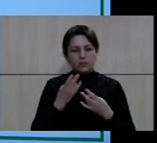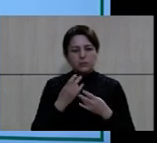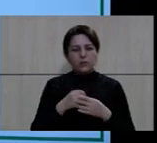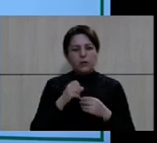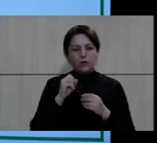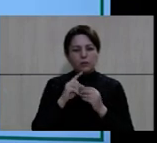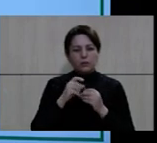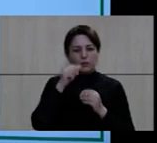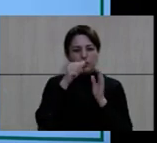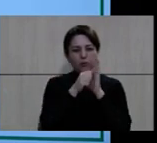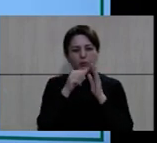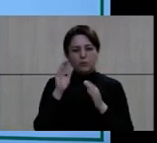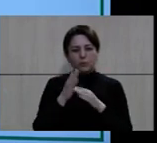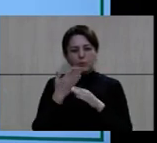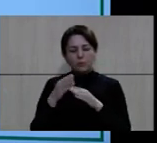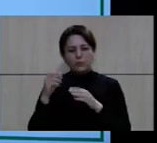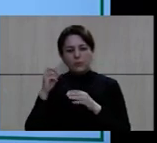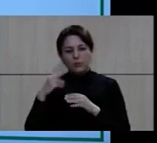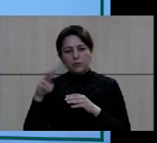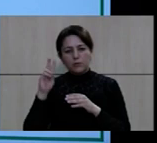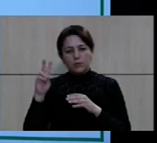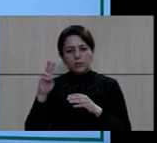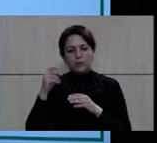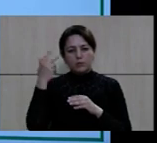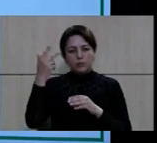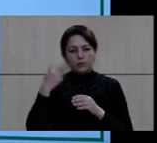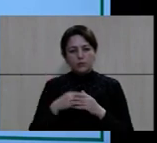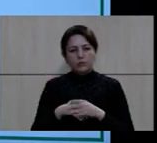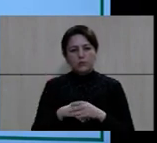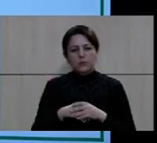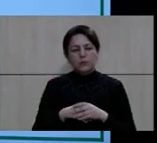dan 6 bo'lib 22 dan 3.